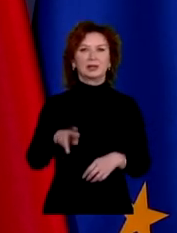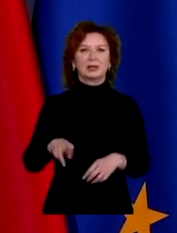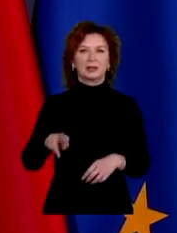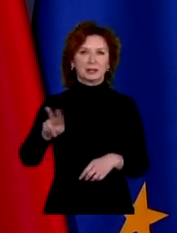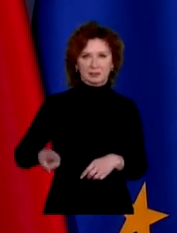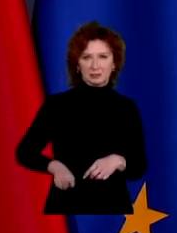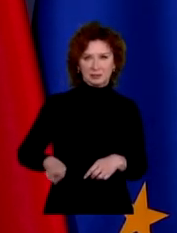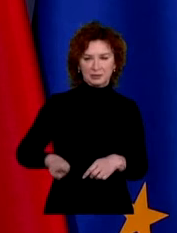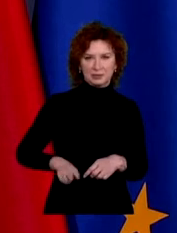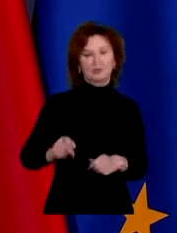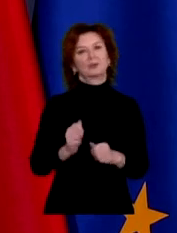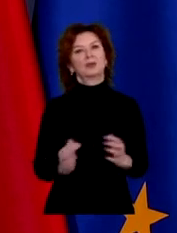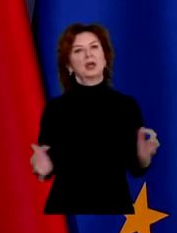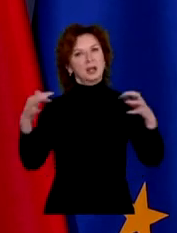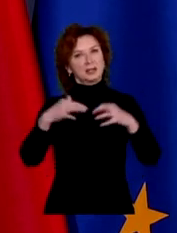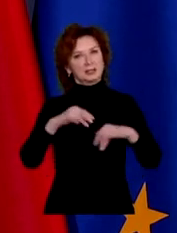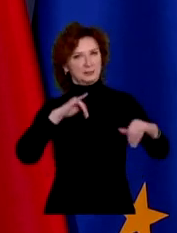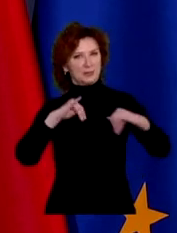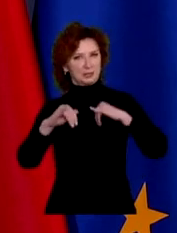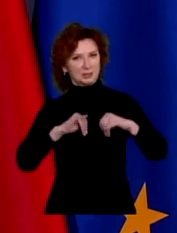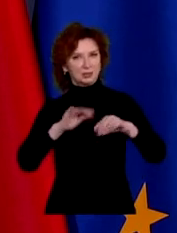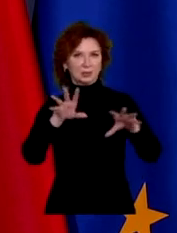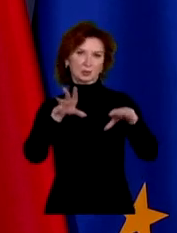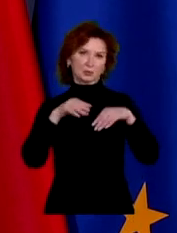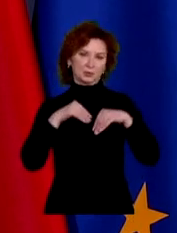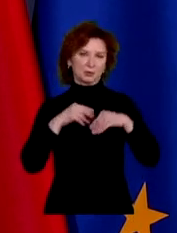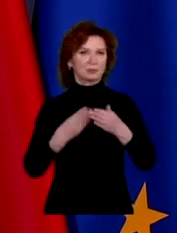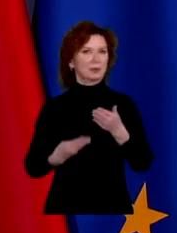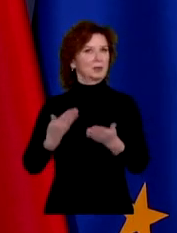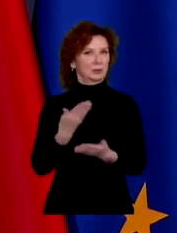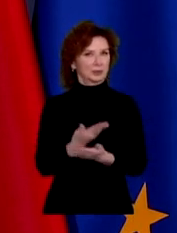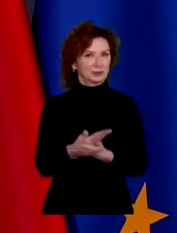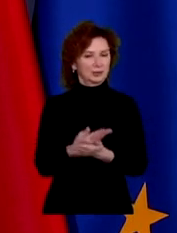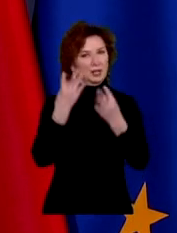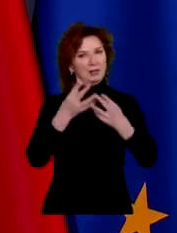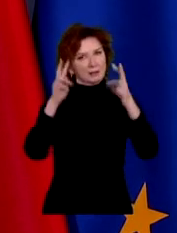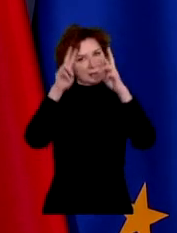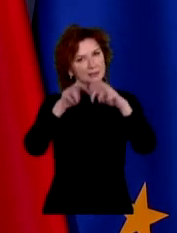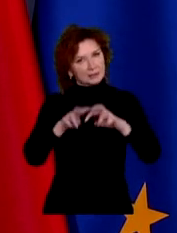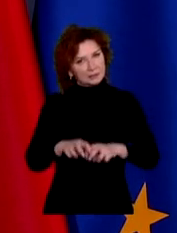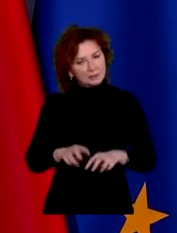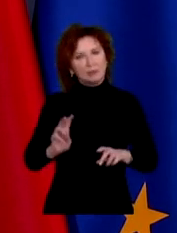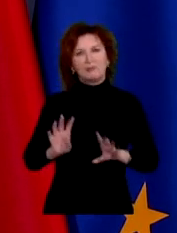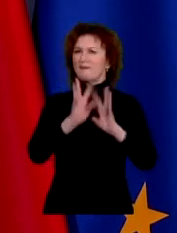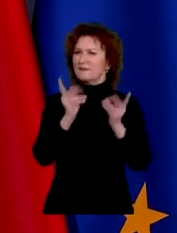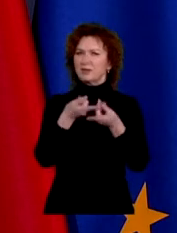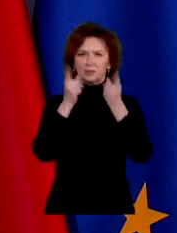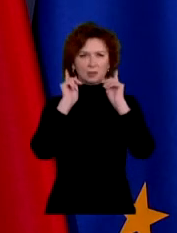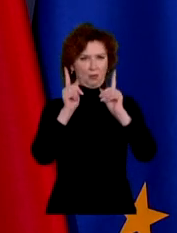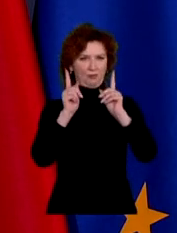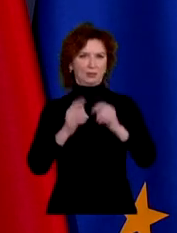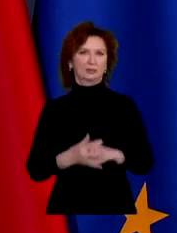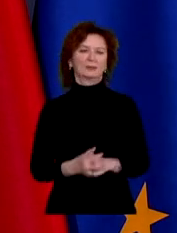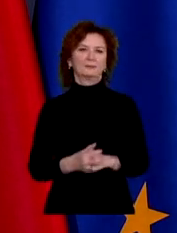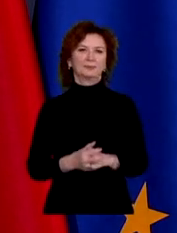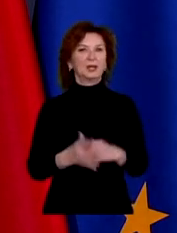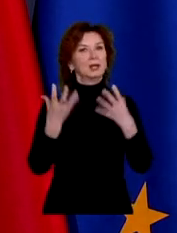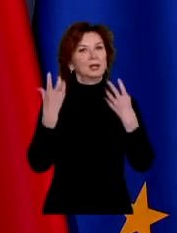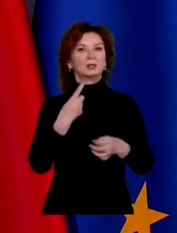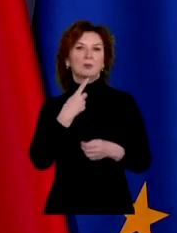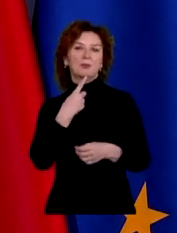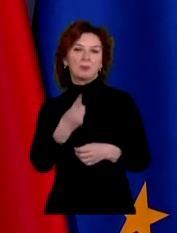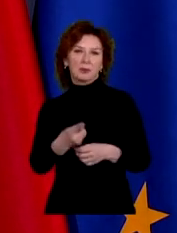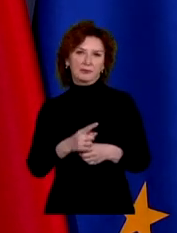projekt. W tej chwili, tak jak mówię, skupiamy się na tym, aby przeanalizować te wszystkie uwagi, które które zostały zgłoszone. Chciałbym podkreślić,